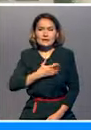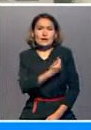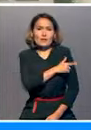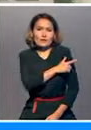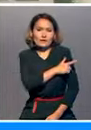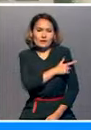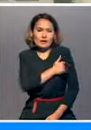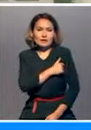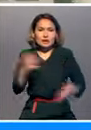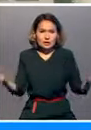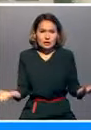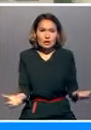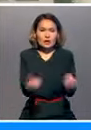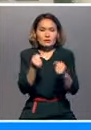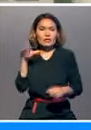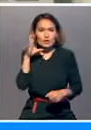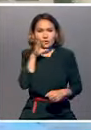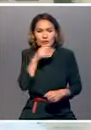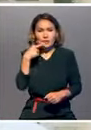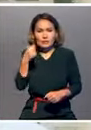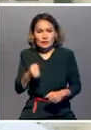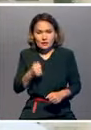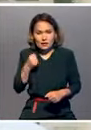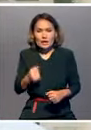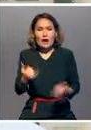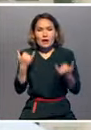Қазіргі таңда науқас хирургия бөлімшесінде